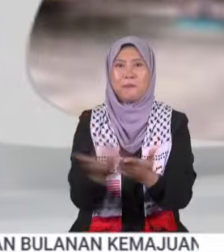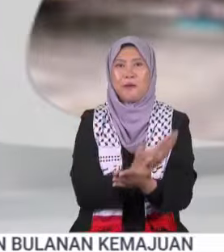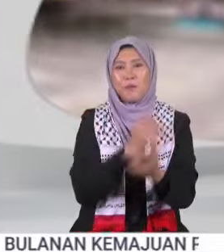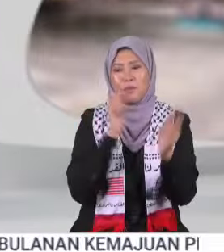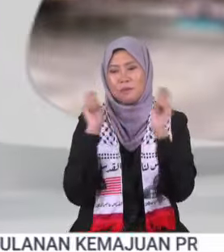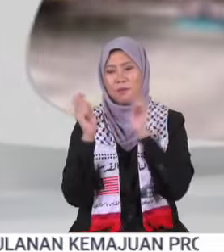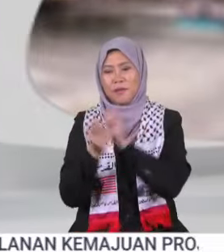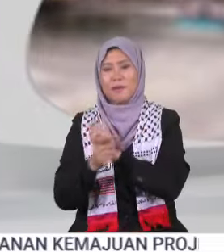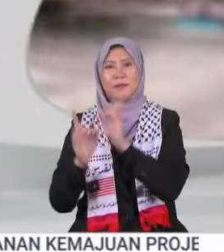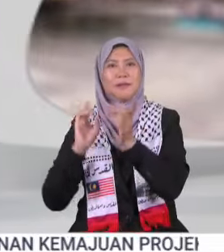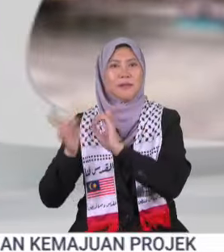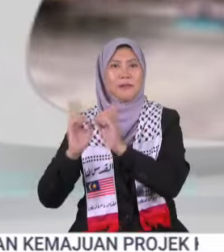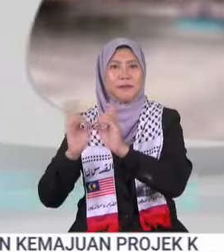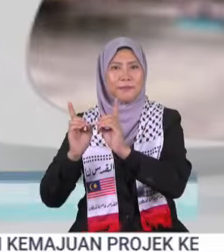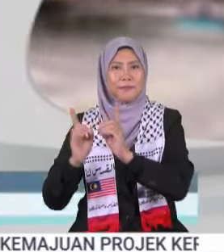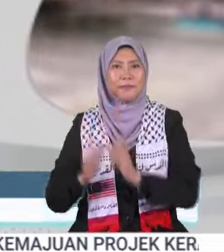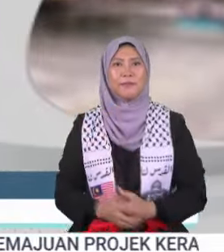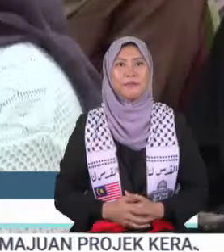transformasi